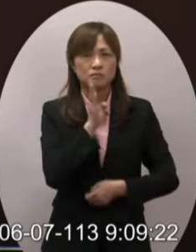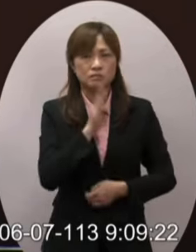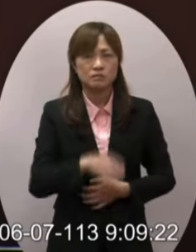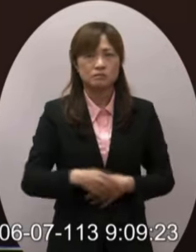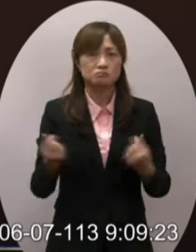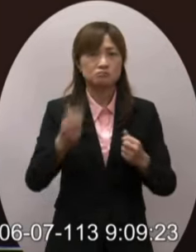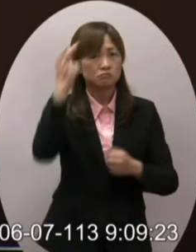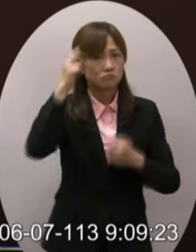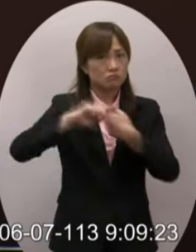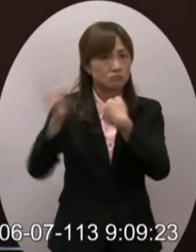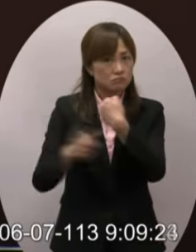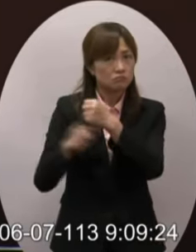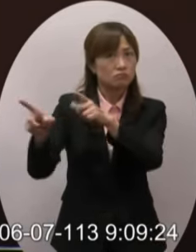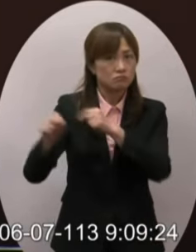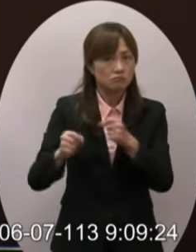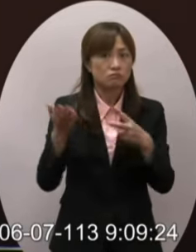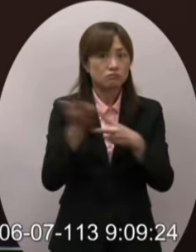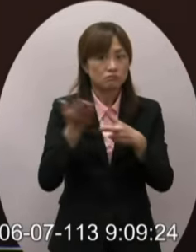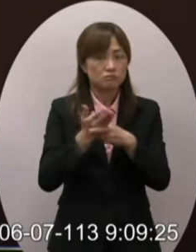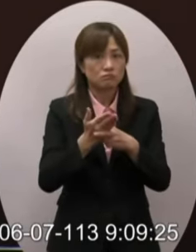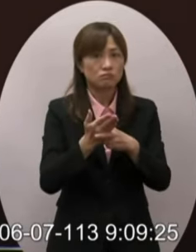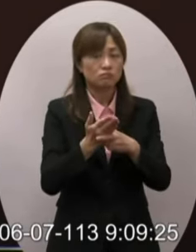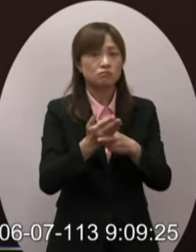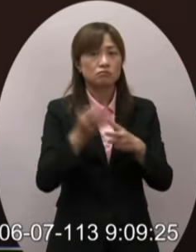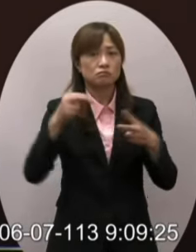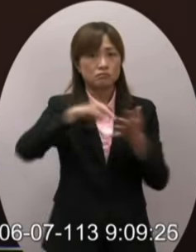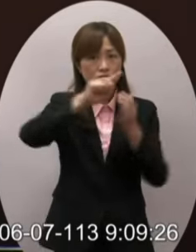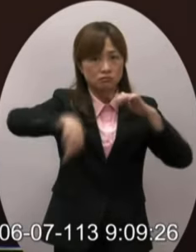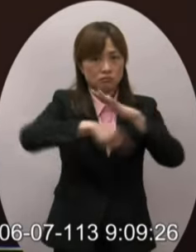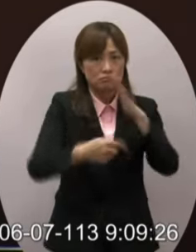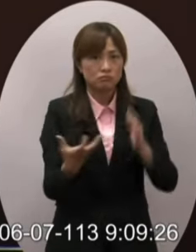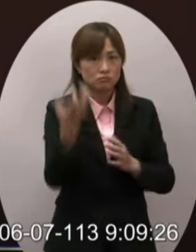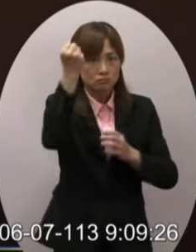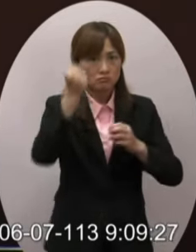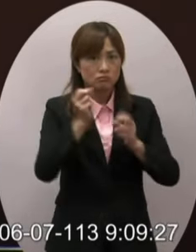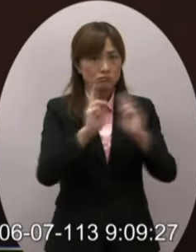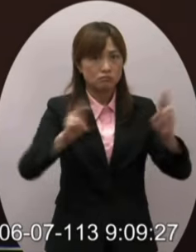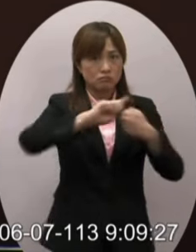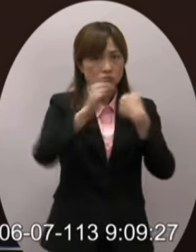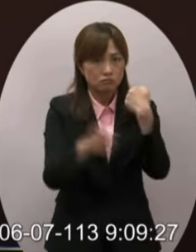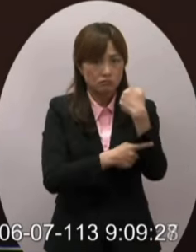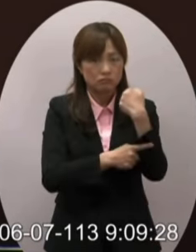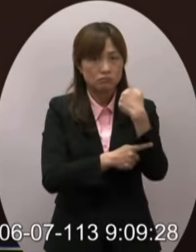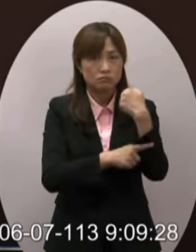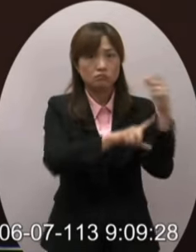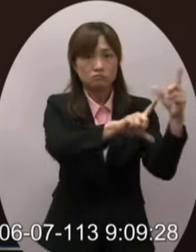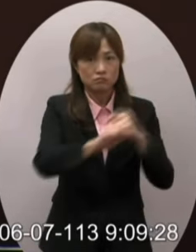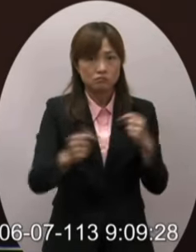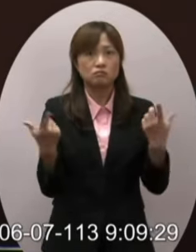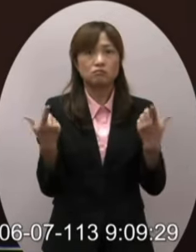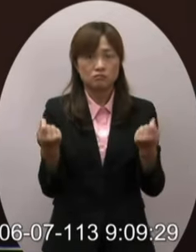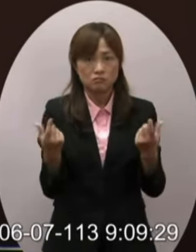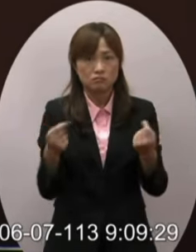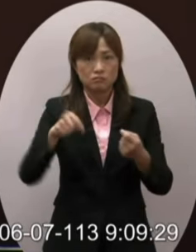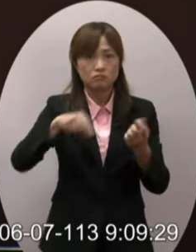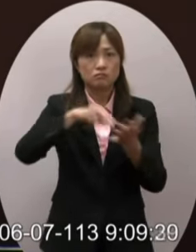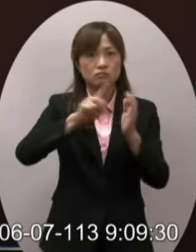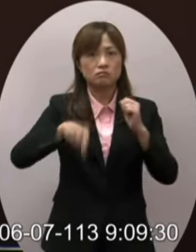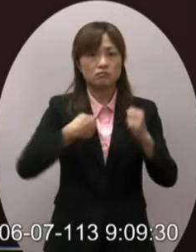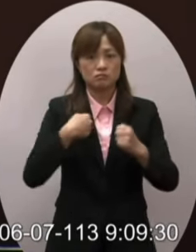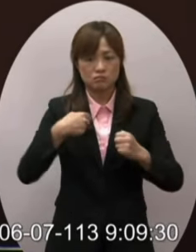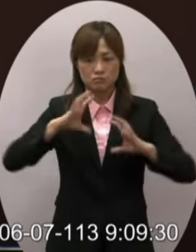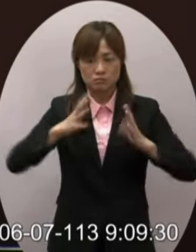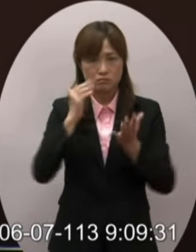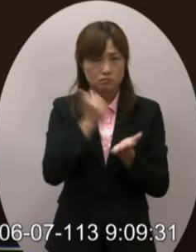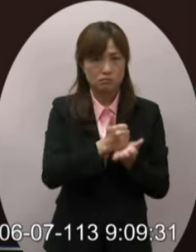据宪法，或是根据立法院职权行使法。总统都有义务应立法院的要求到国